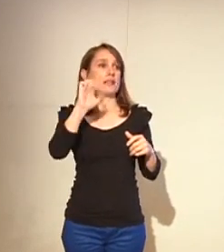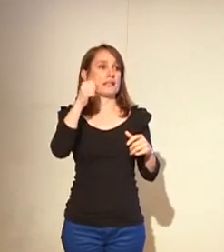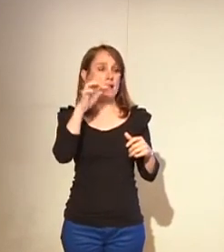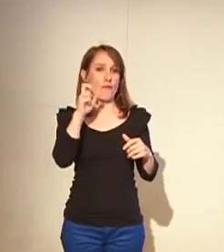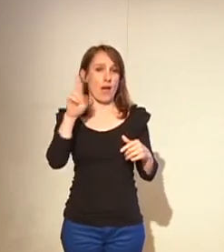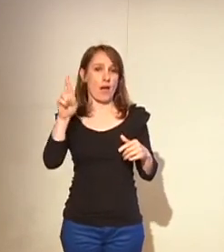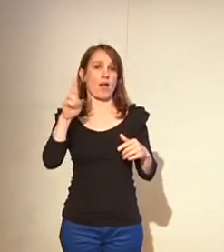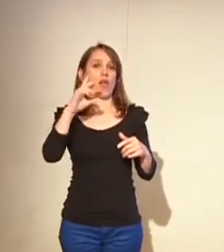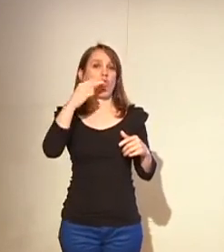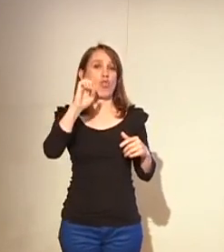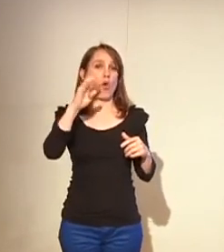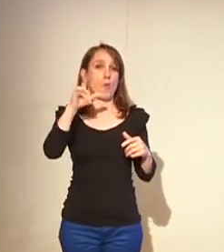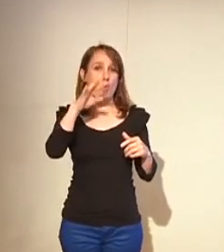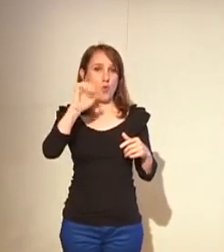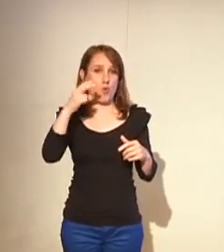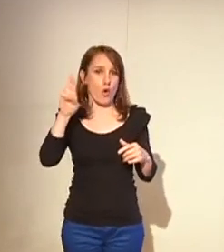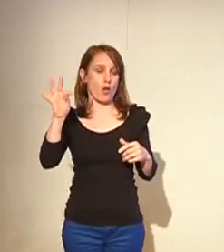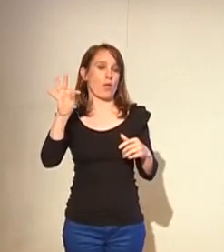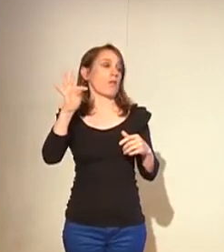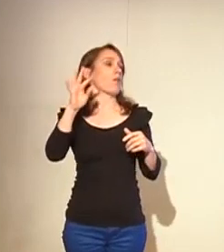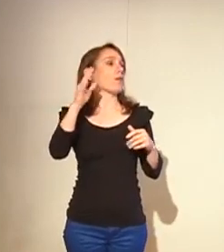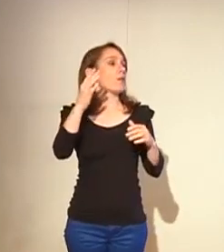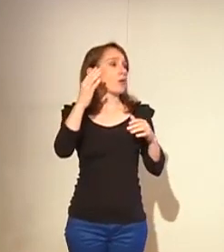Sarah bouala et en supplé